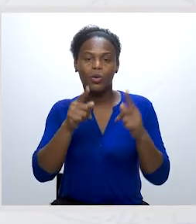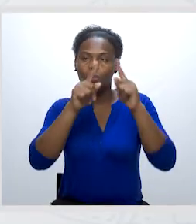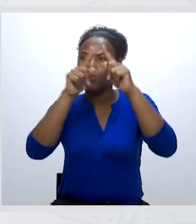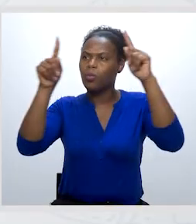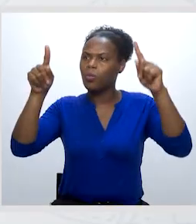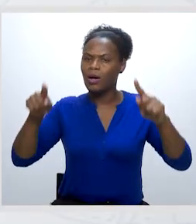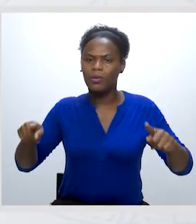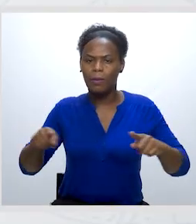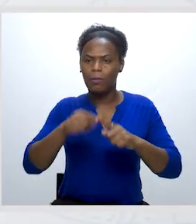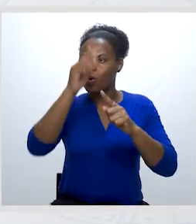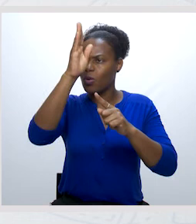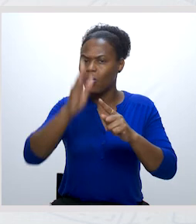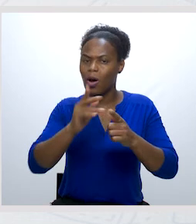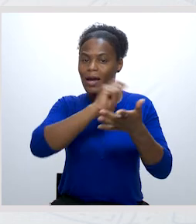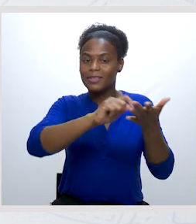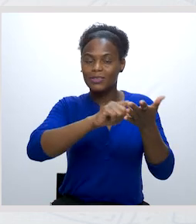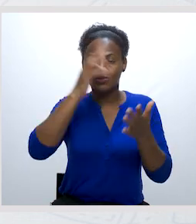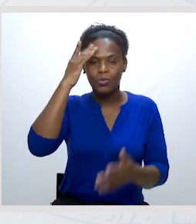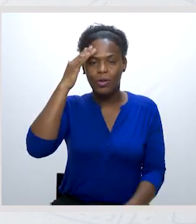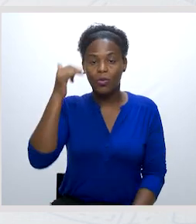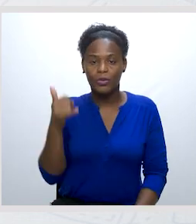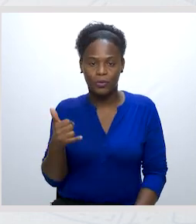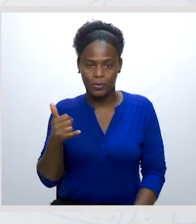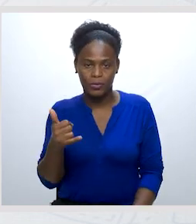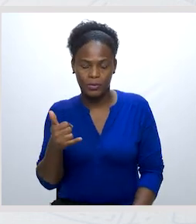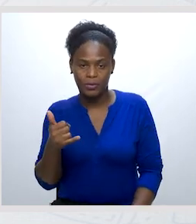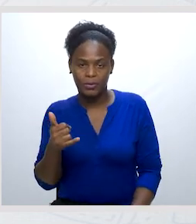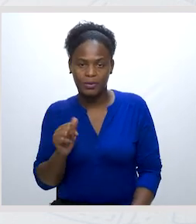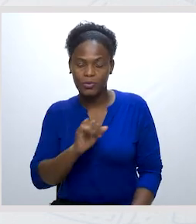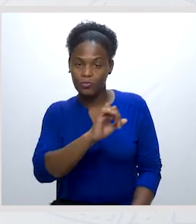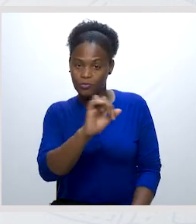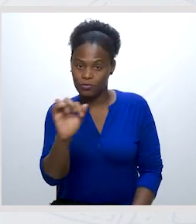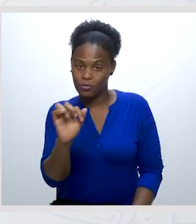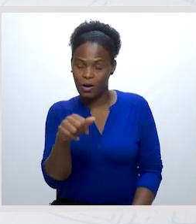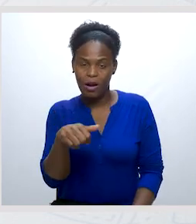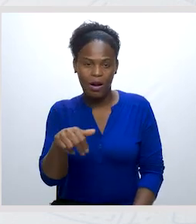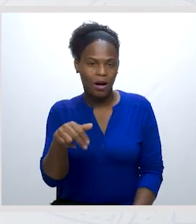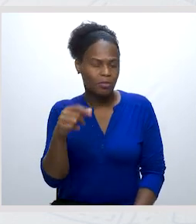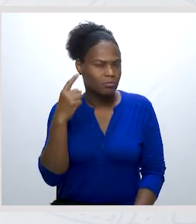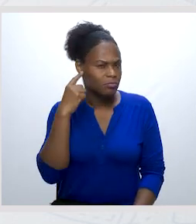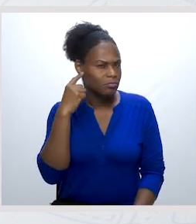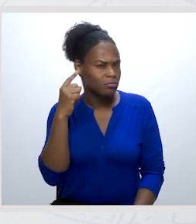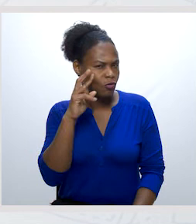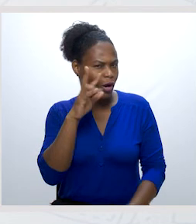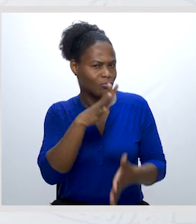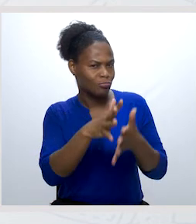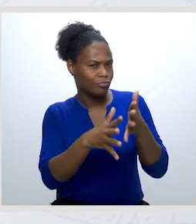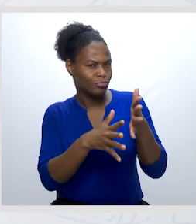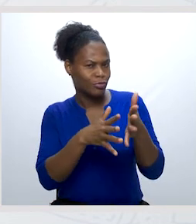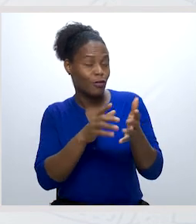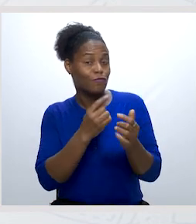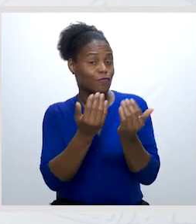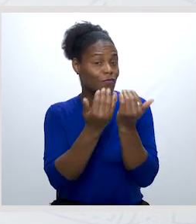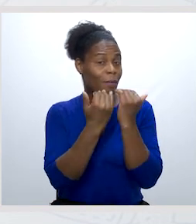l'exercice numéro 2. Vous allez écouter des pistes et vous allez écrire